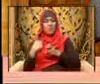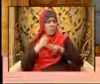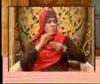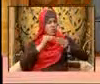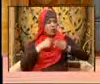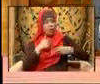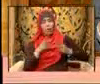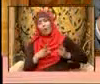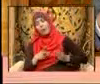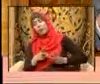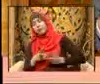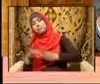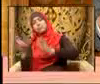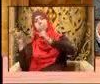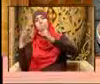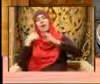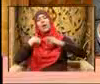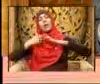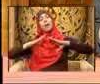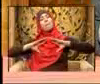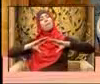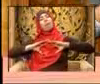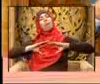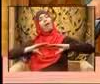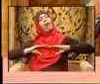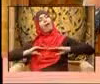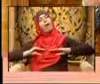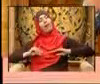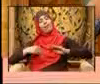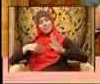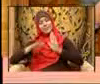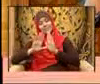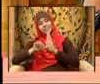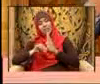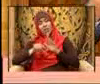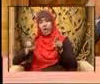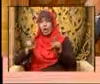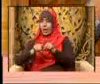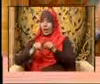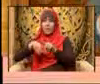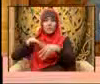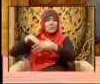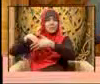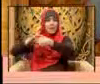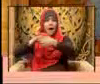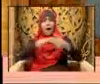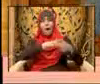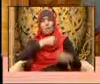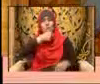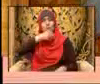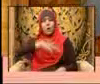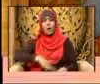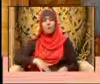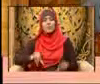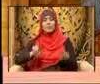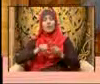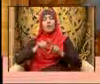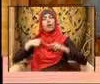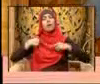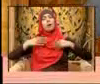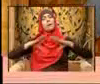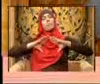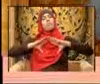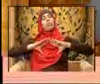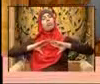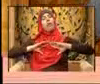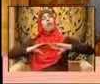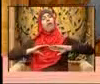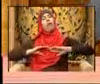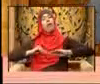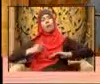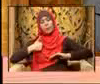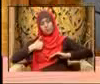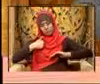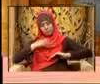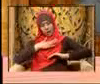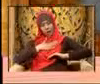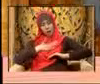ملاذا يجد فيها الرسول صلى الله عليه وسلم والصحابة الكرام وكل مصلي يجد فيها السكينة لهذه